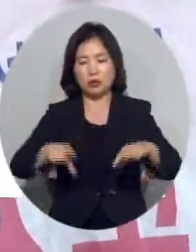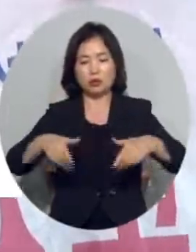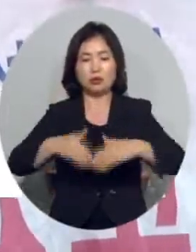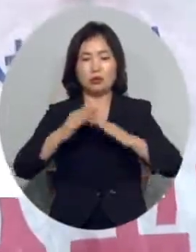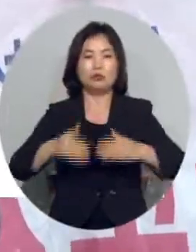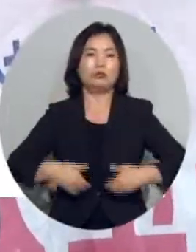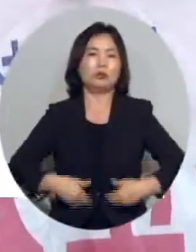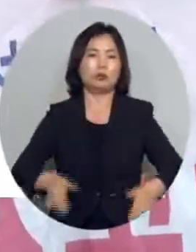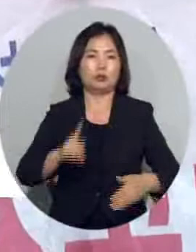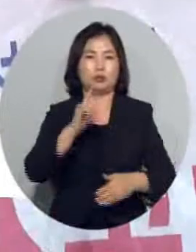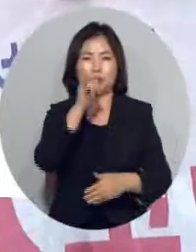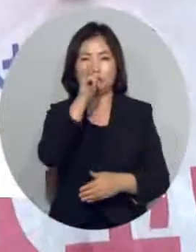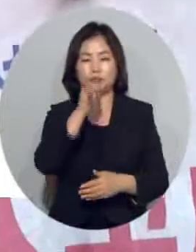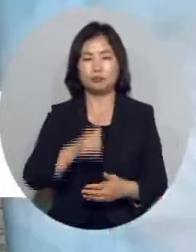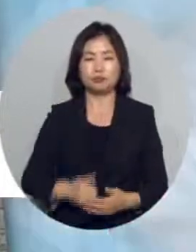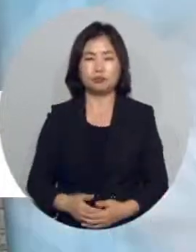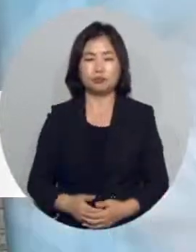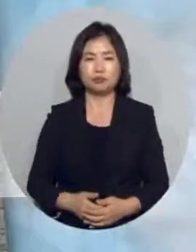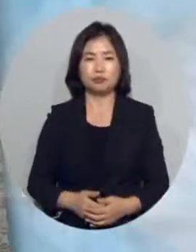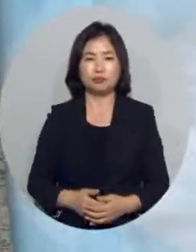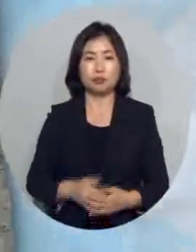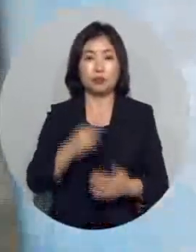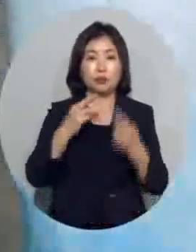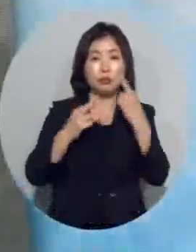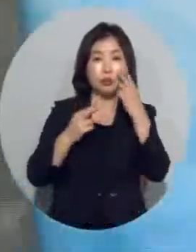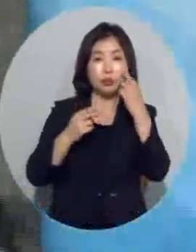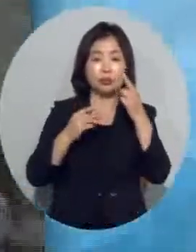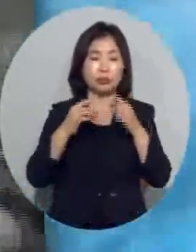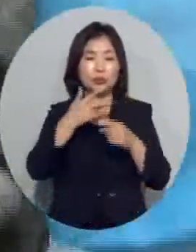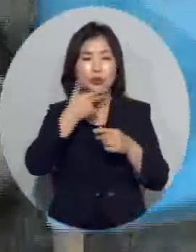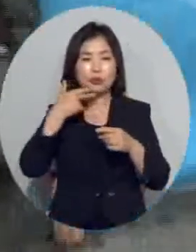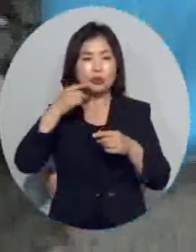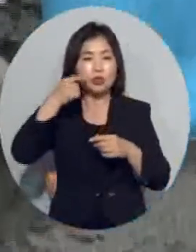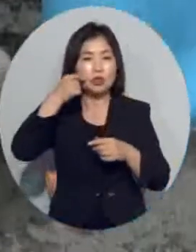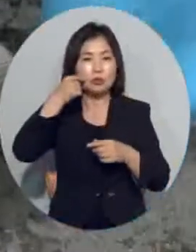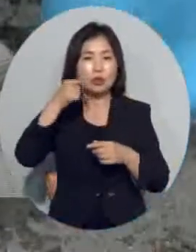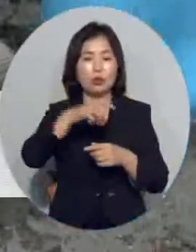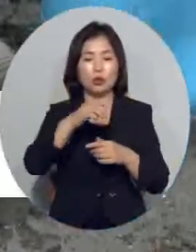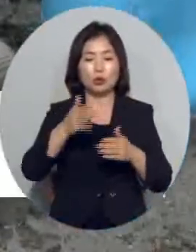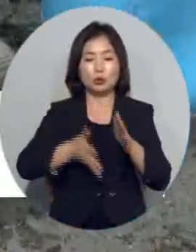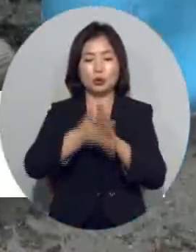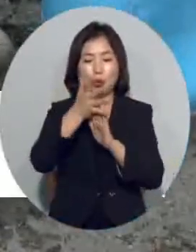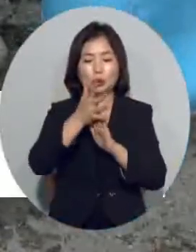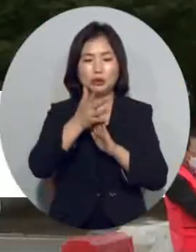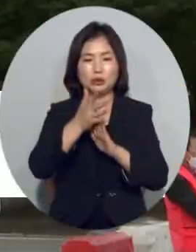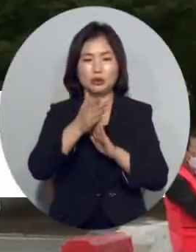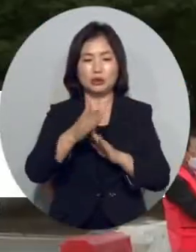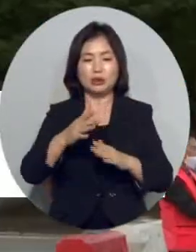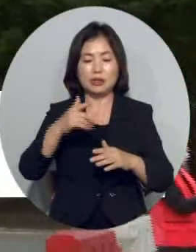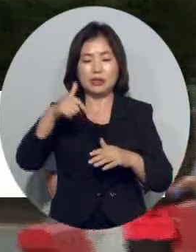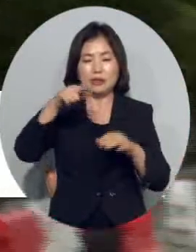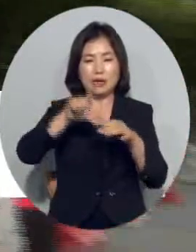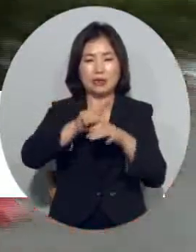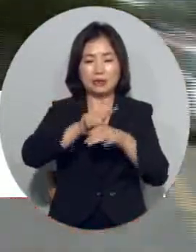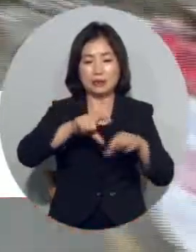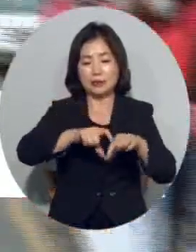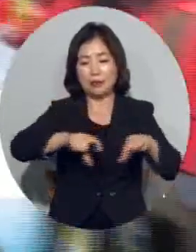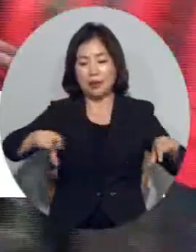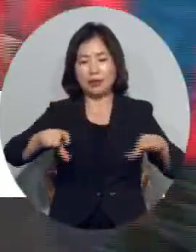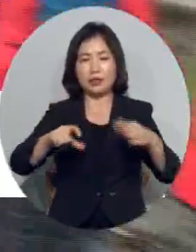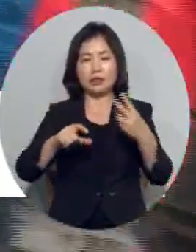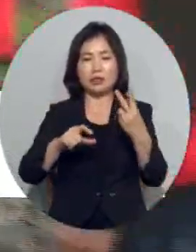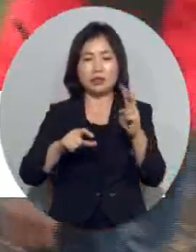주민들을 시각입니다 미국과 연구 일본 등은 도심지를 통과하는 다스 베가는 2시